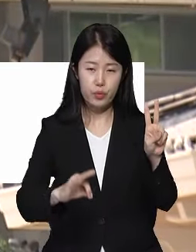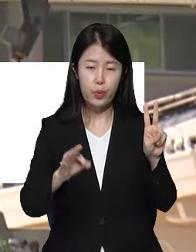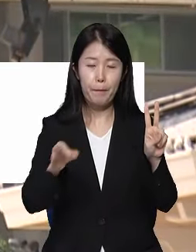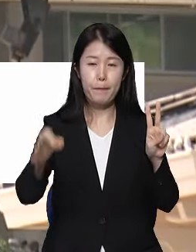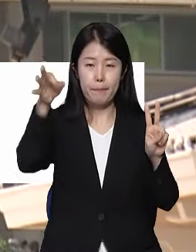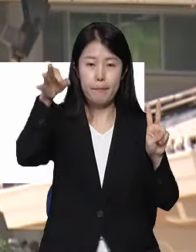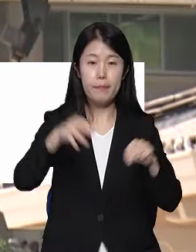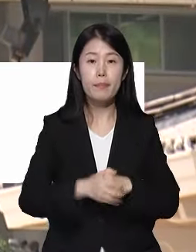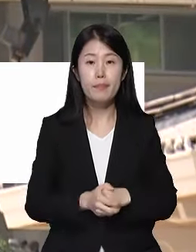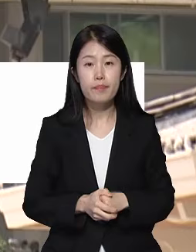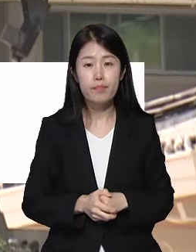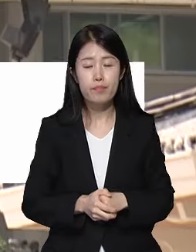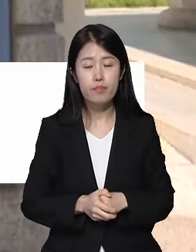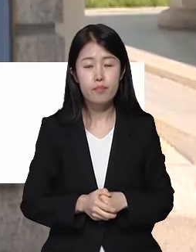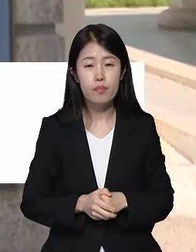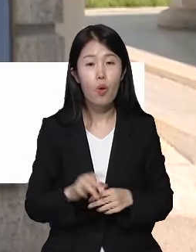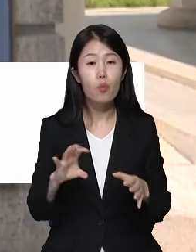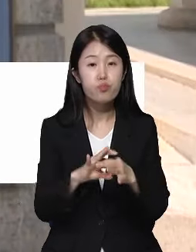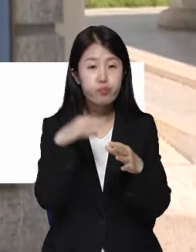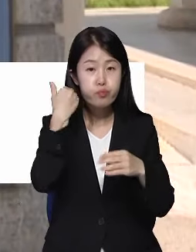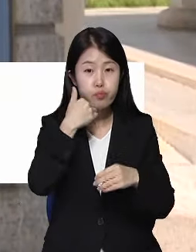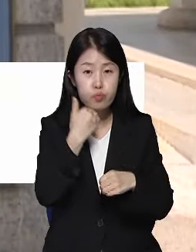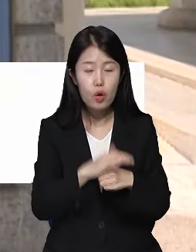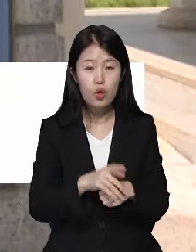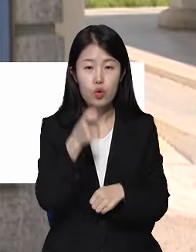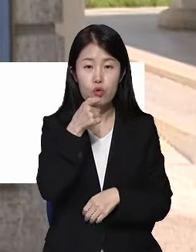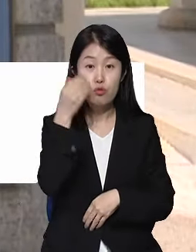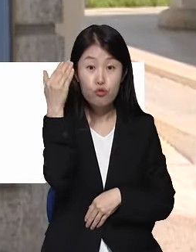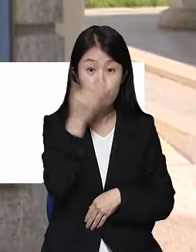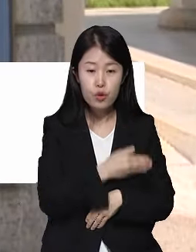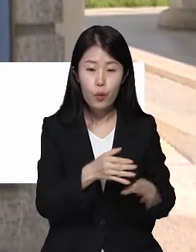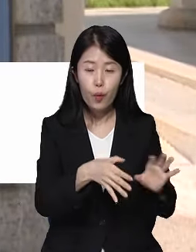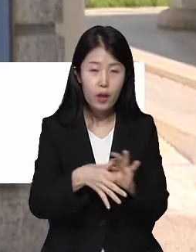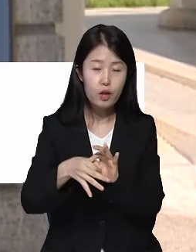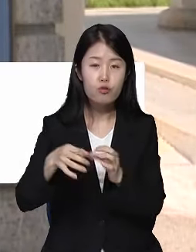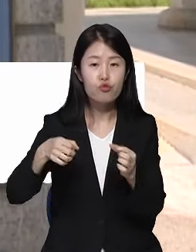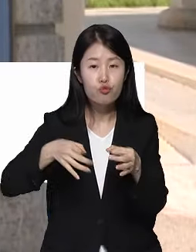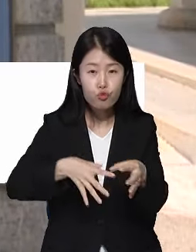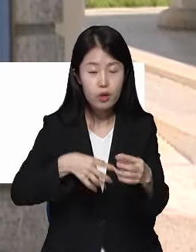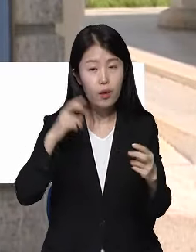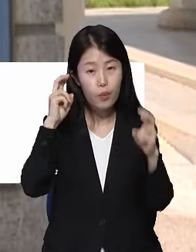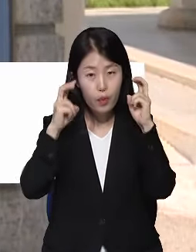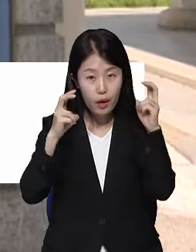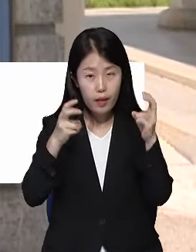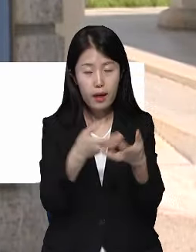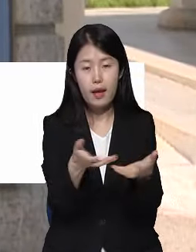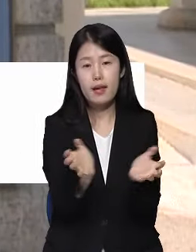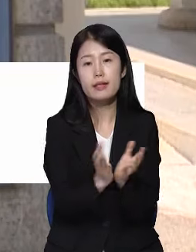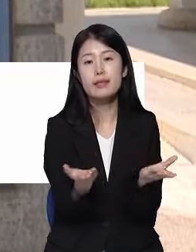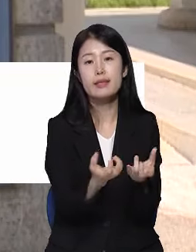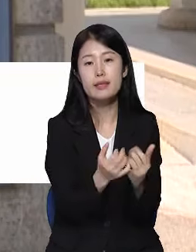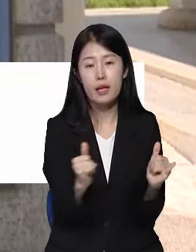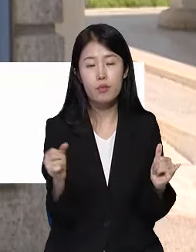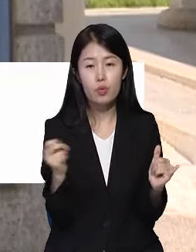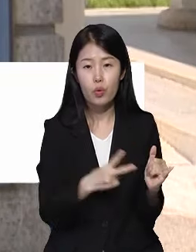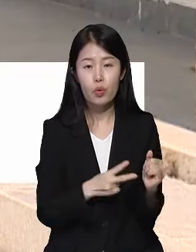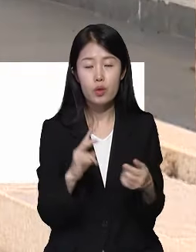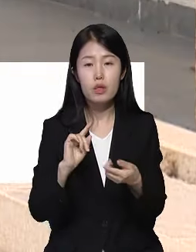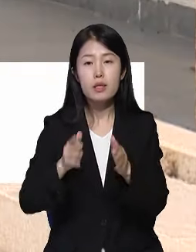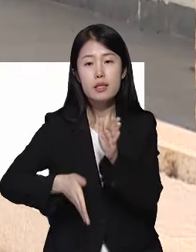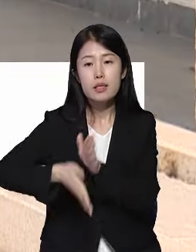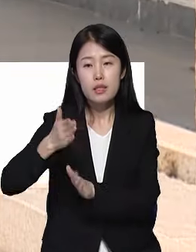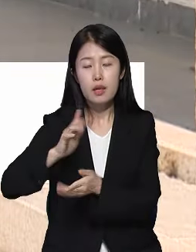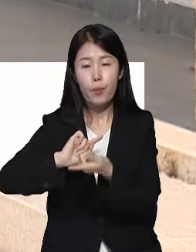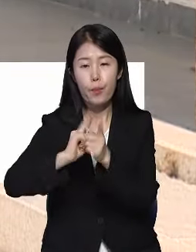인상했습니다. 적용 대상은 여소시와 시 출자 출연법인, 단체 소속 근로자, 시의 사무를 위탁받아